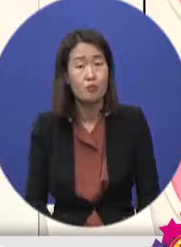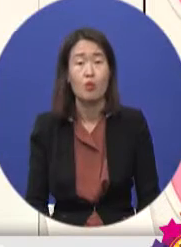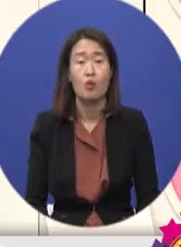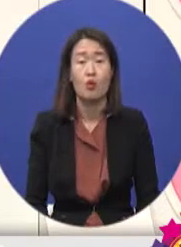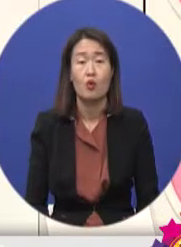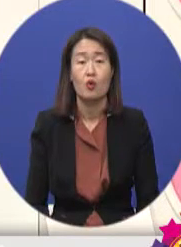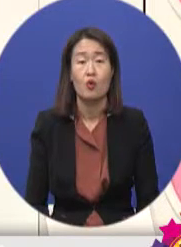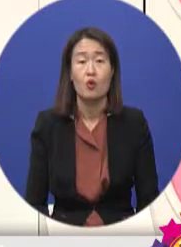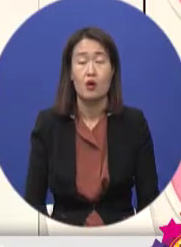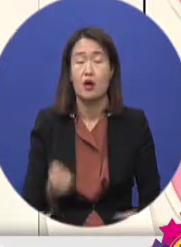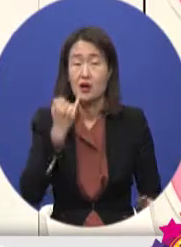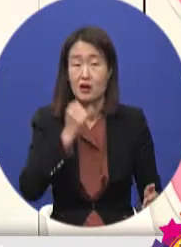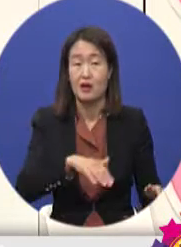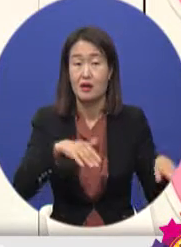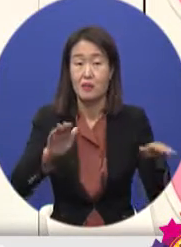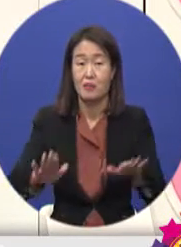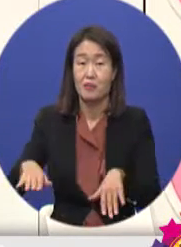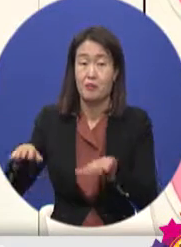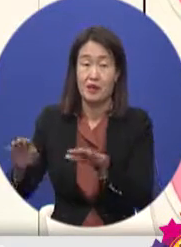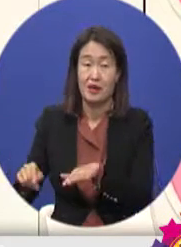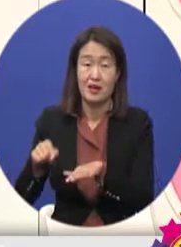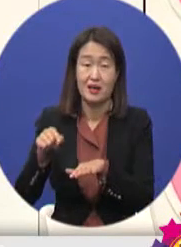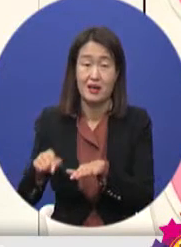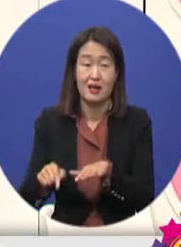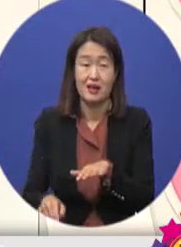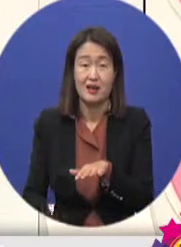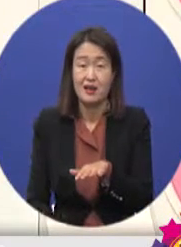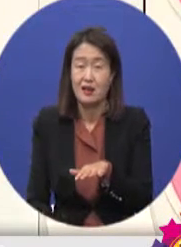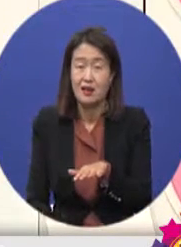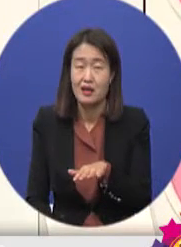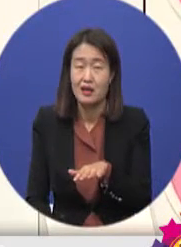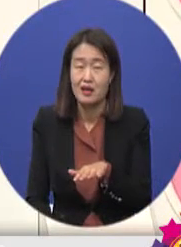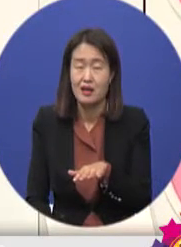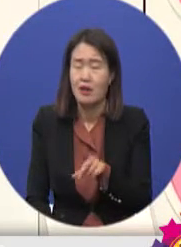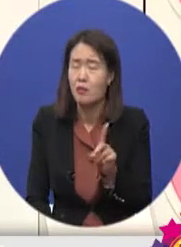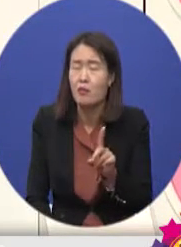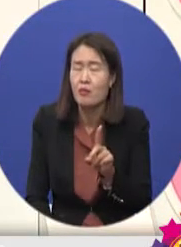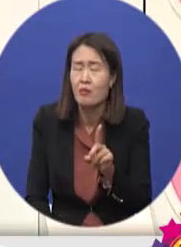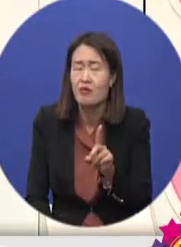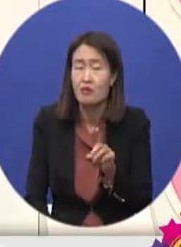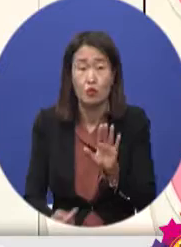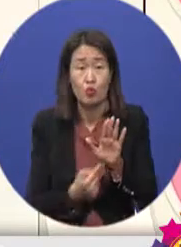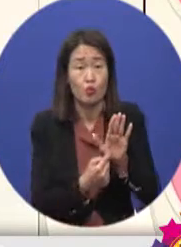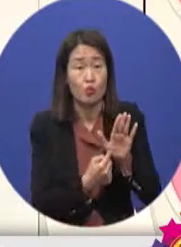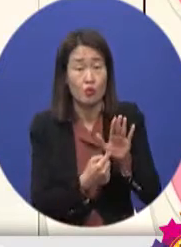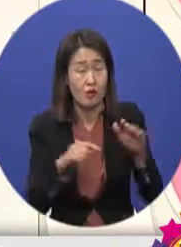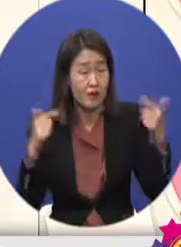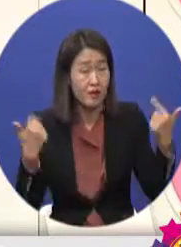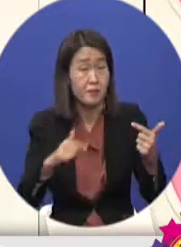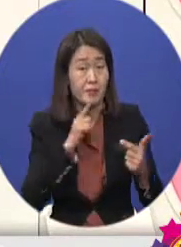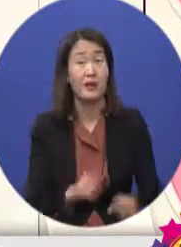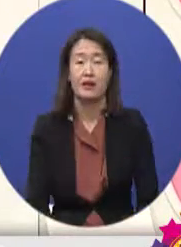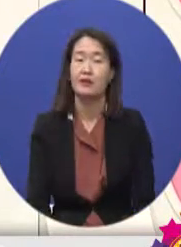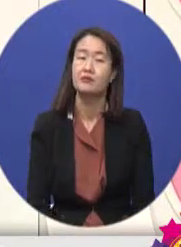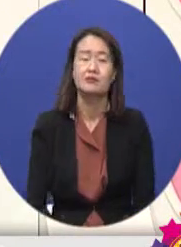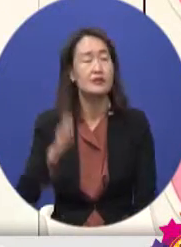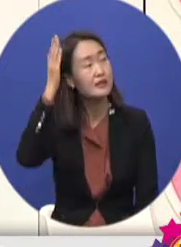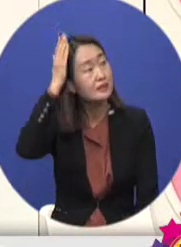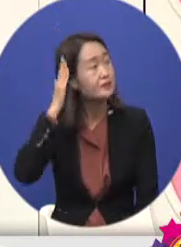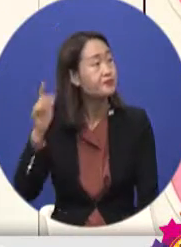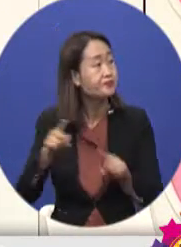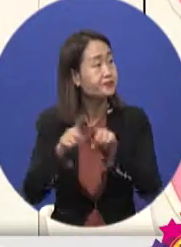바다에 뭐라더라 그게? 예, 해초. 어, 바다에 아, 뭔데 그걸 꼭 먹어주라고 그러더라고요. 예.